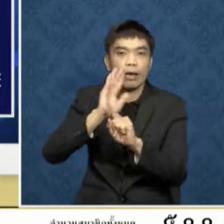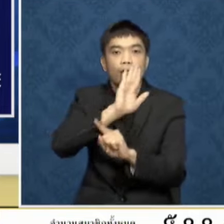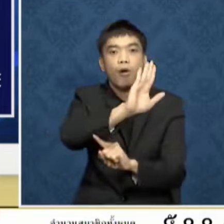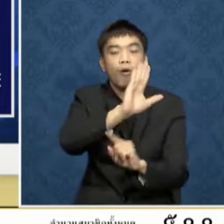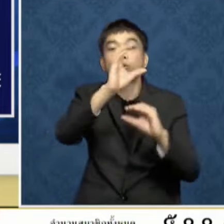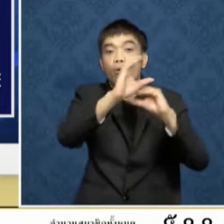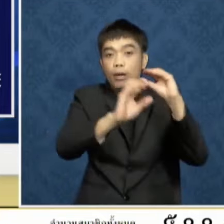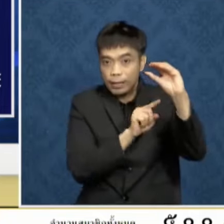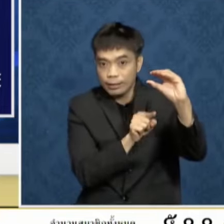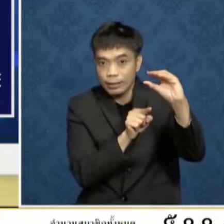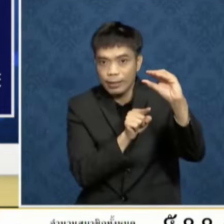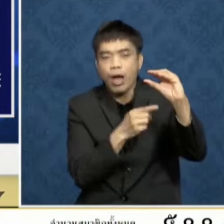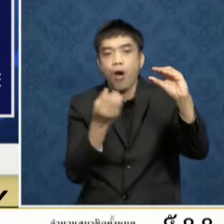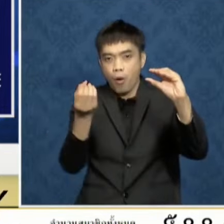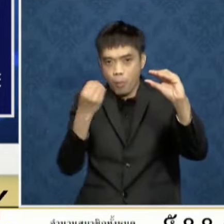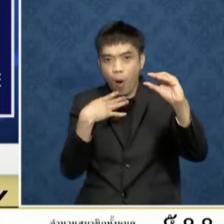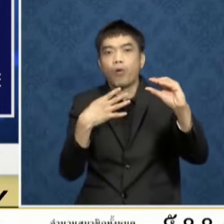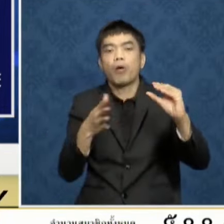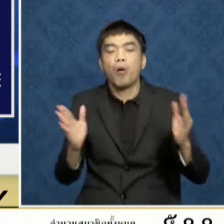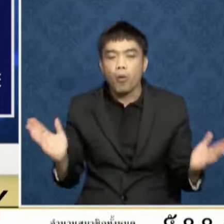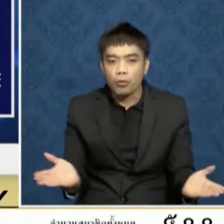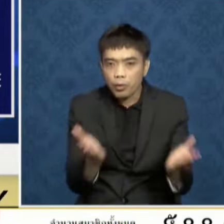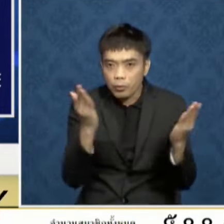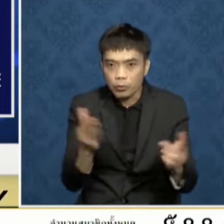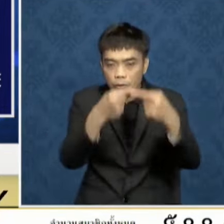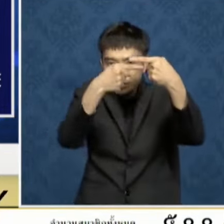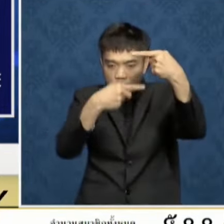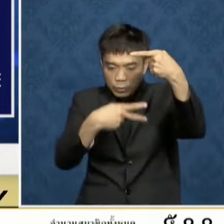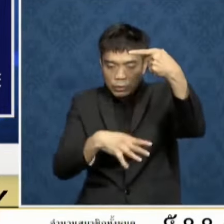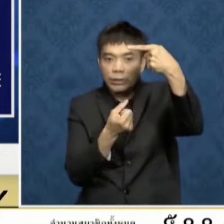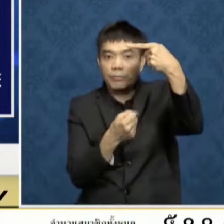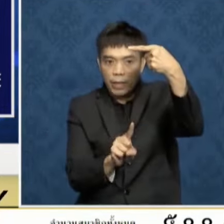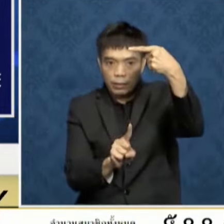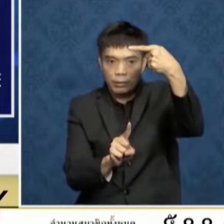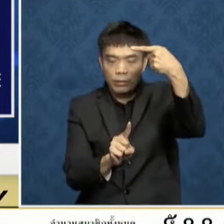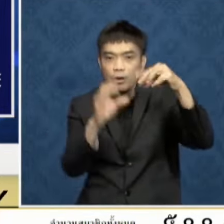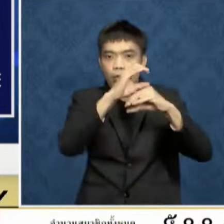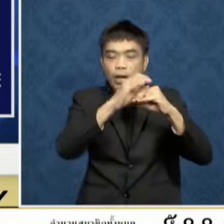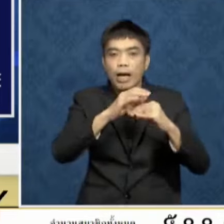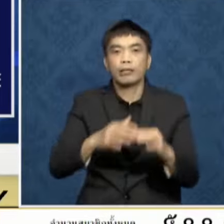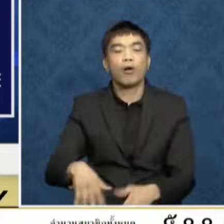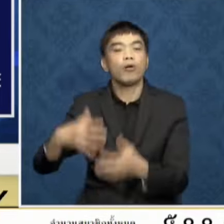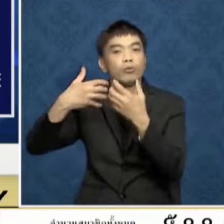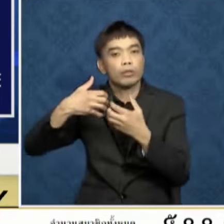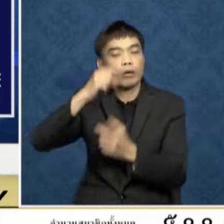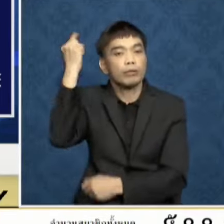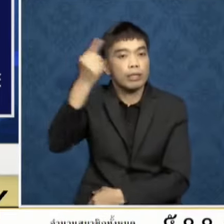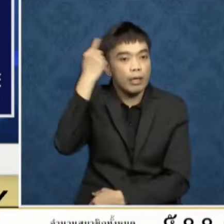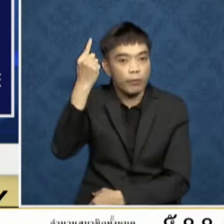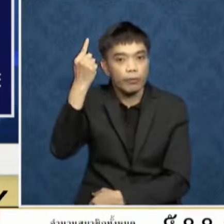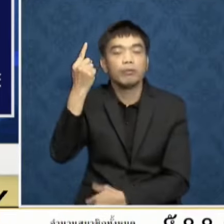บอกว่าจะผลักดัน 11อุตสาหกรรมสร้างสรรค์ซึ่งหนึ่งในนั้นก็คืออุตสาหกรรมท่องเที่ยวก็คือ 1ใน 11